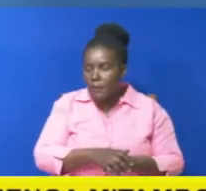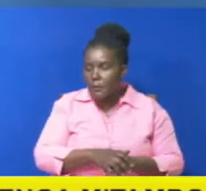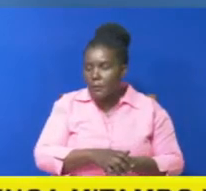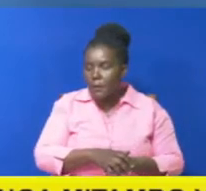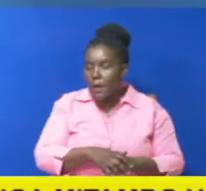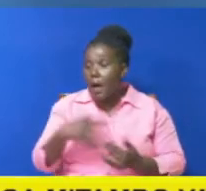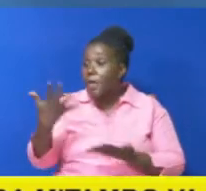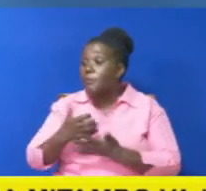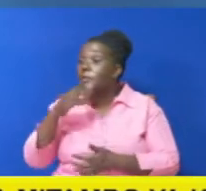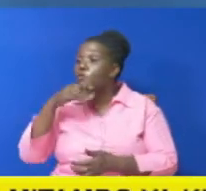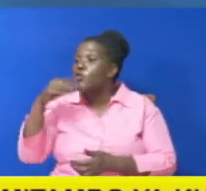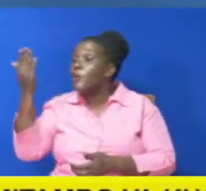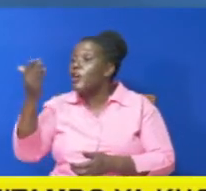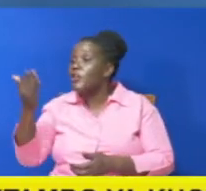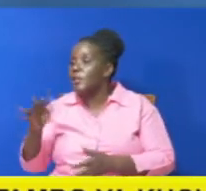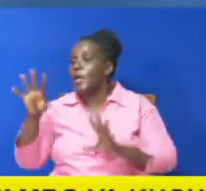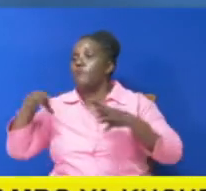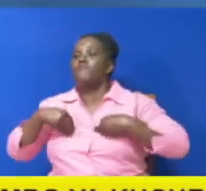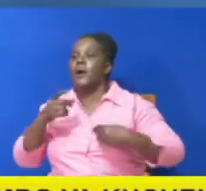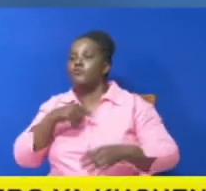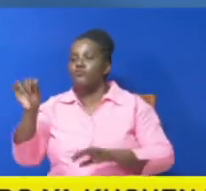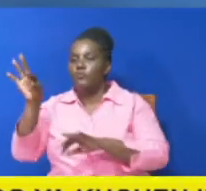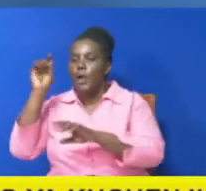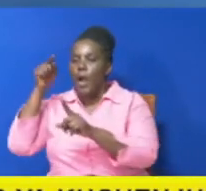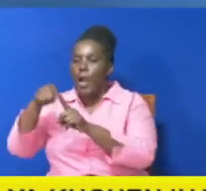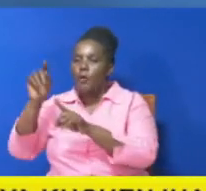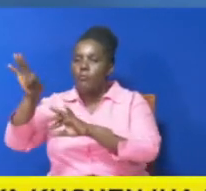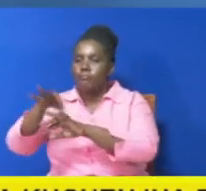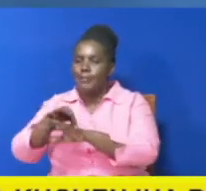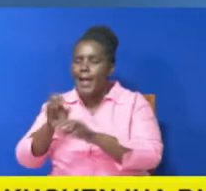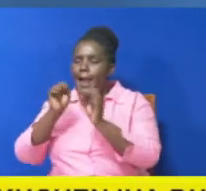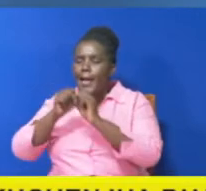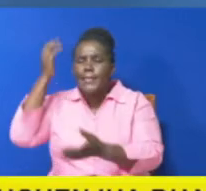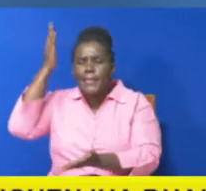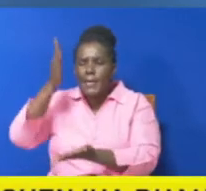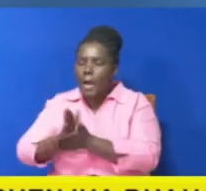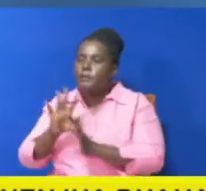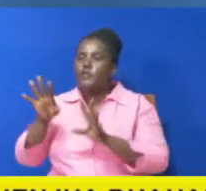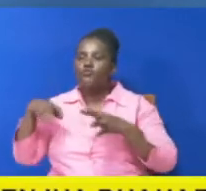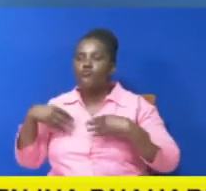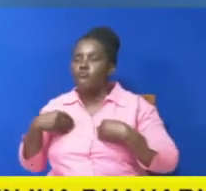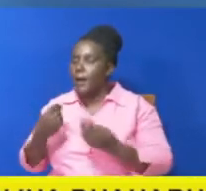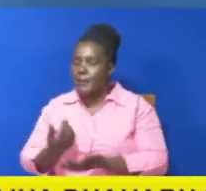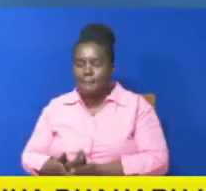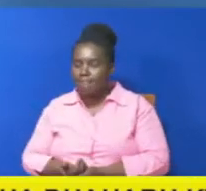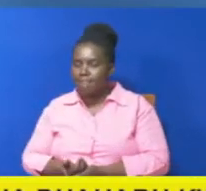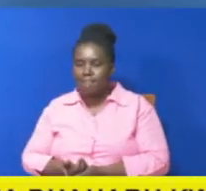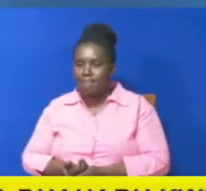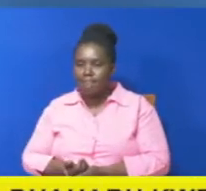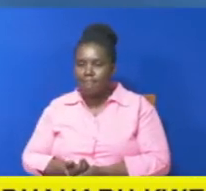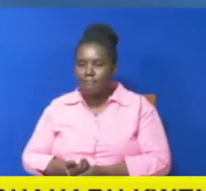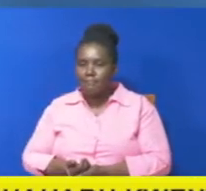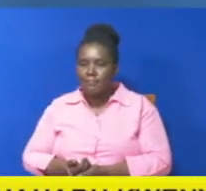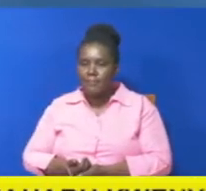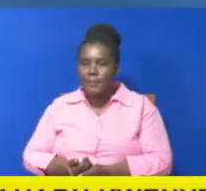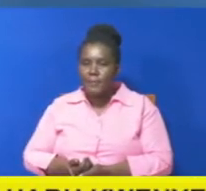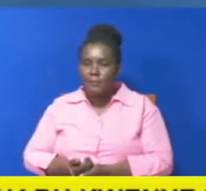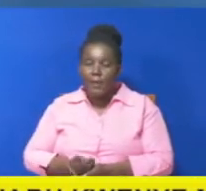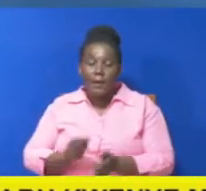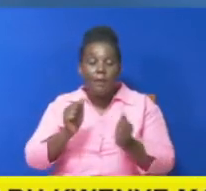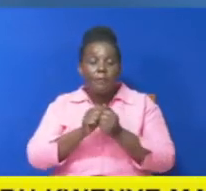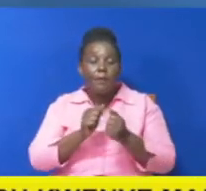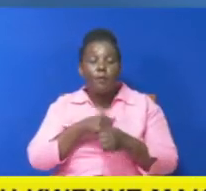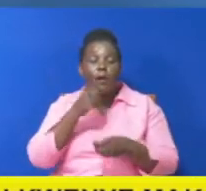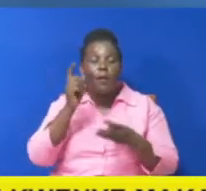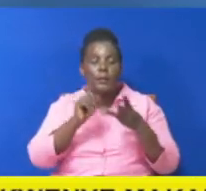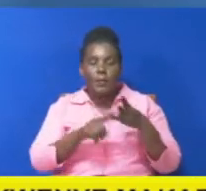anaingia katika ndoa, halikuwa hajajiandaa katika mfumo wake kwamba mimi nakwenda kuolewa, nitaishi vipi? Umeona? Lakini la tatu,